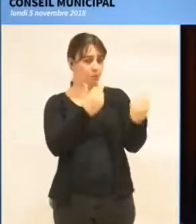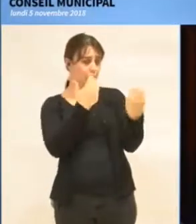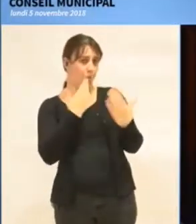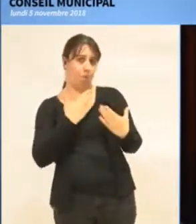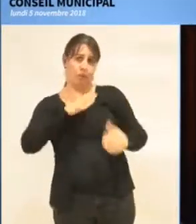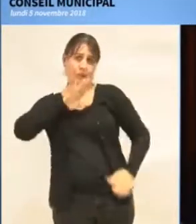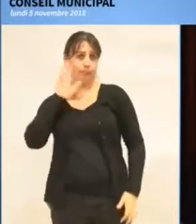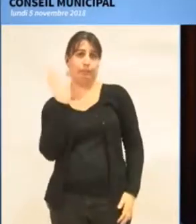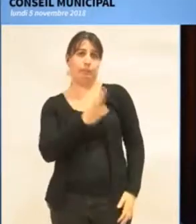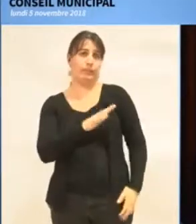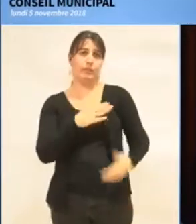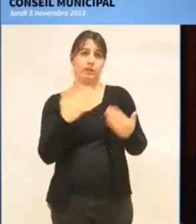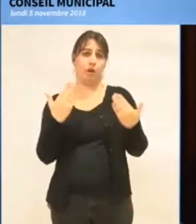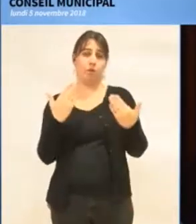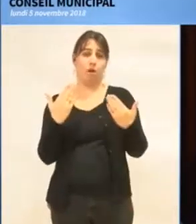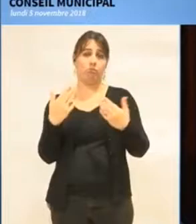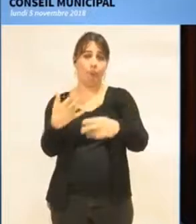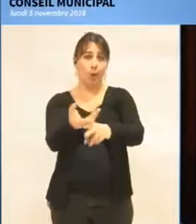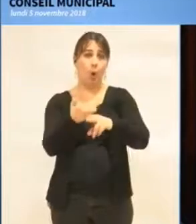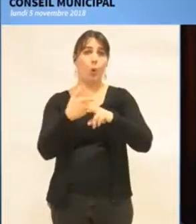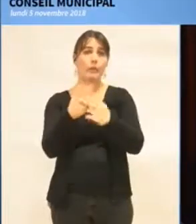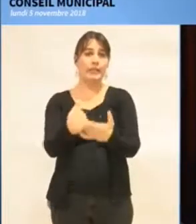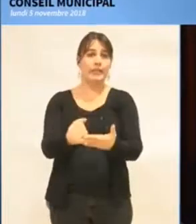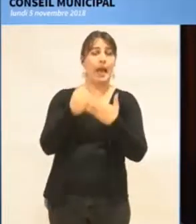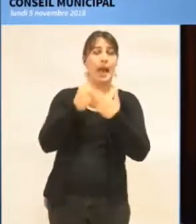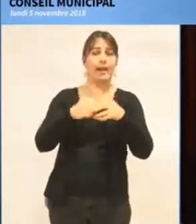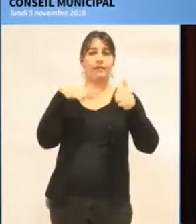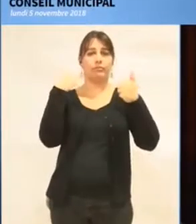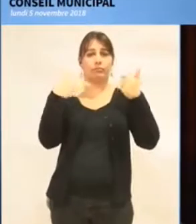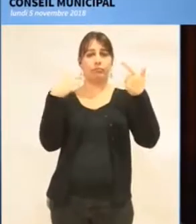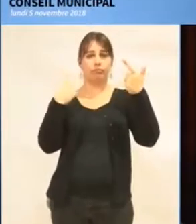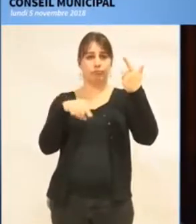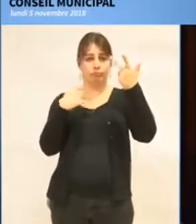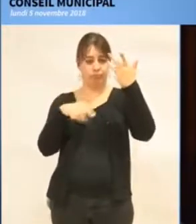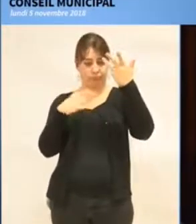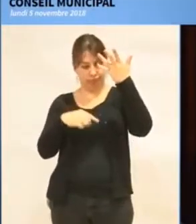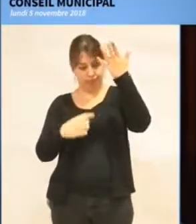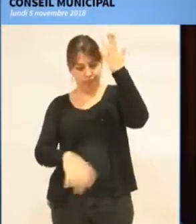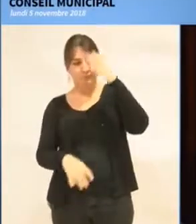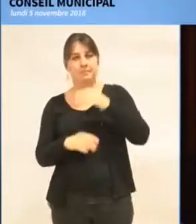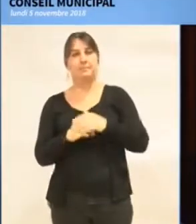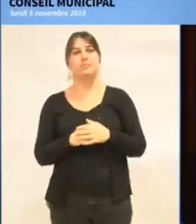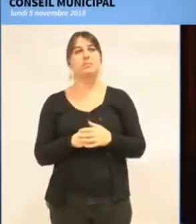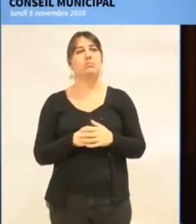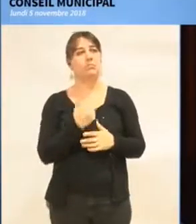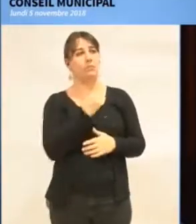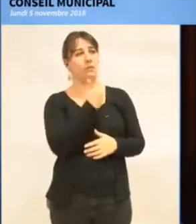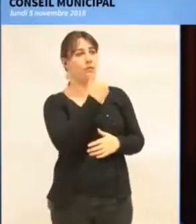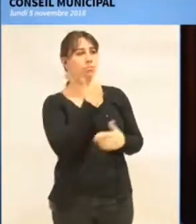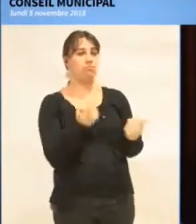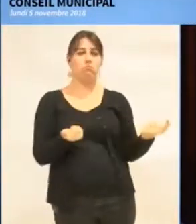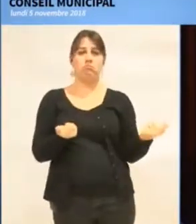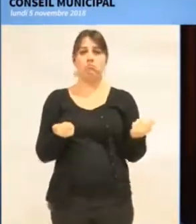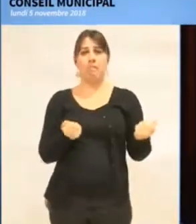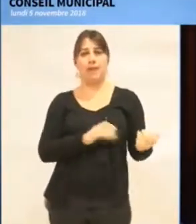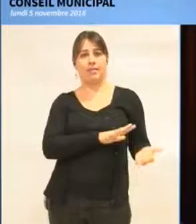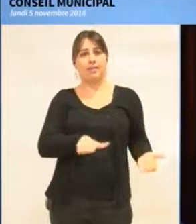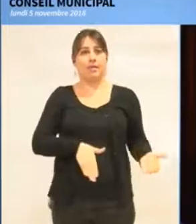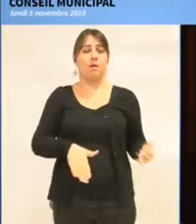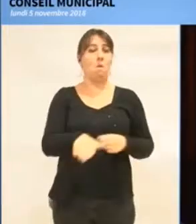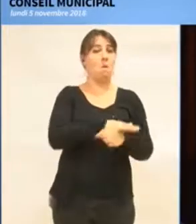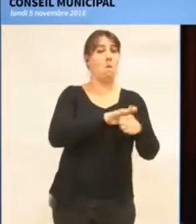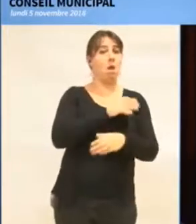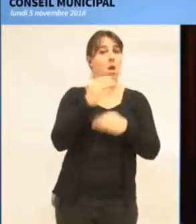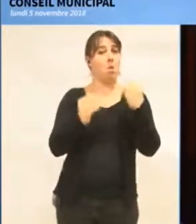est, une succession d'outils dont vous avez la maîtrise parfois totale,